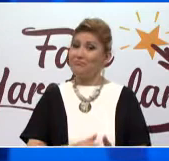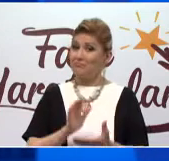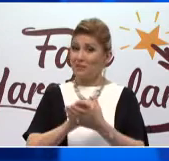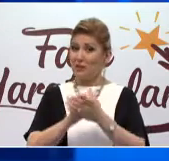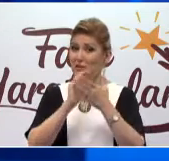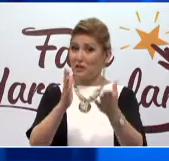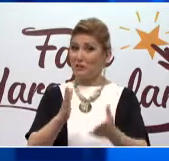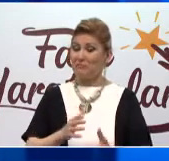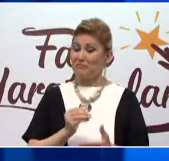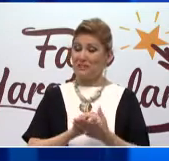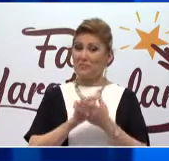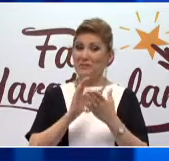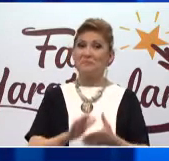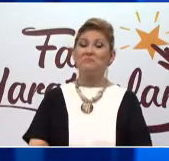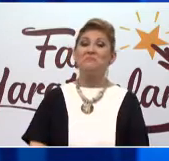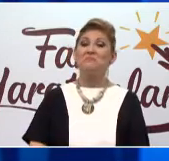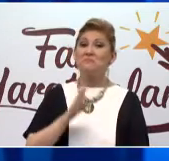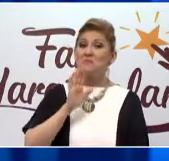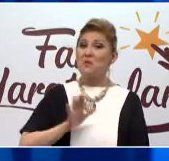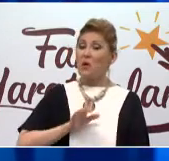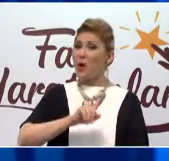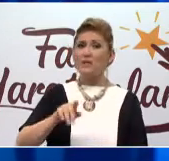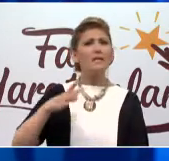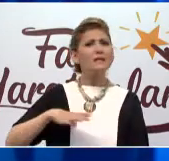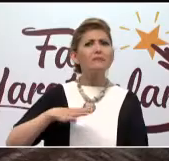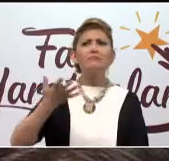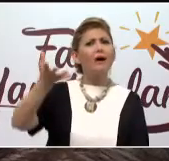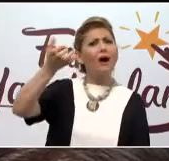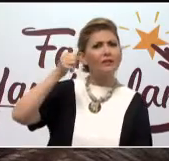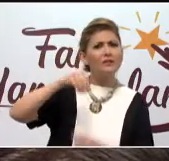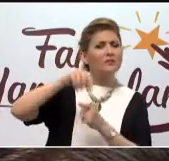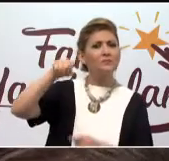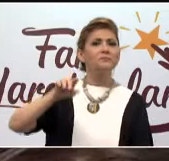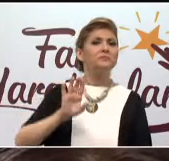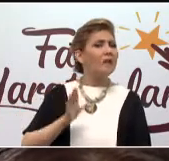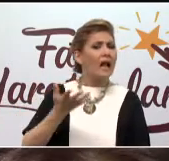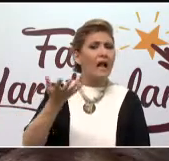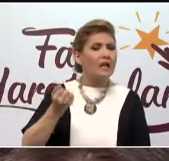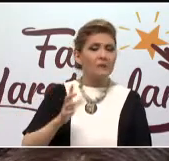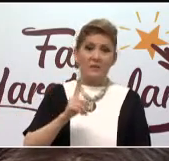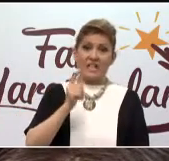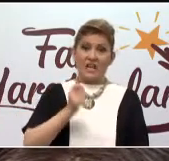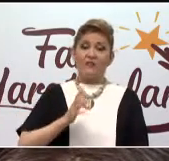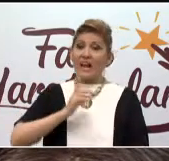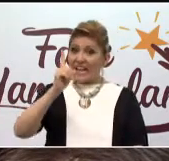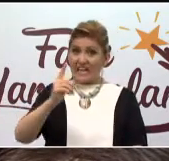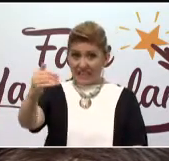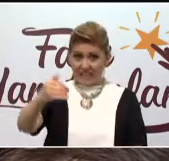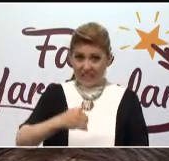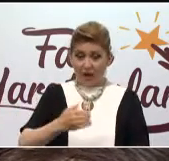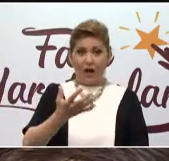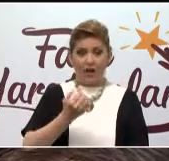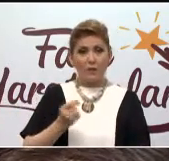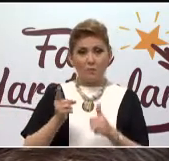ederim. Çok sağ olun. Öğrenciler adına. Öğrenciler de girip istediklerini alabiliyorlar oradan. Şöyle sırayla mı alıyorlar? Şartımız yani? Var. İlk giren alıyor.